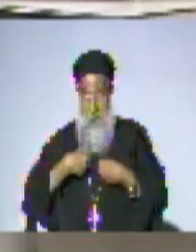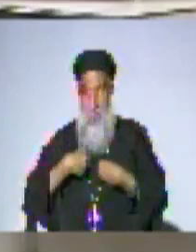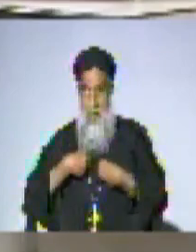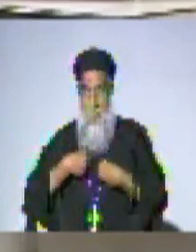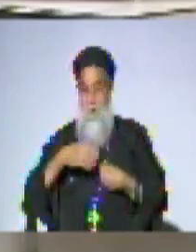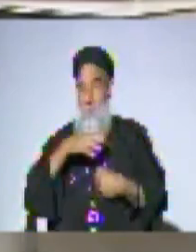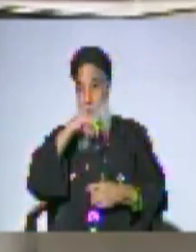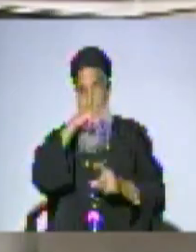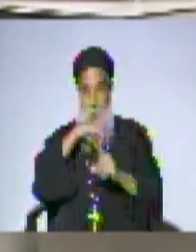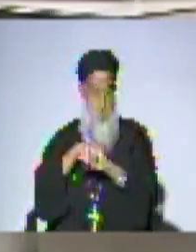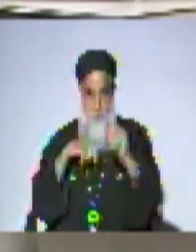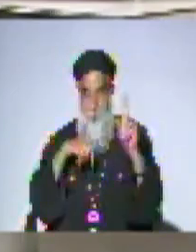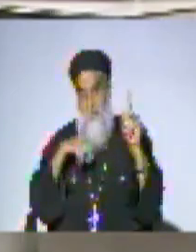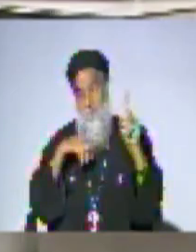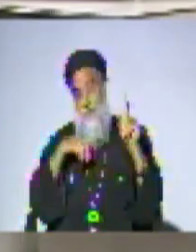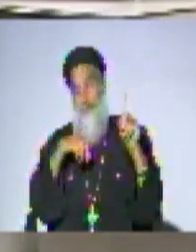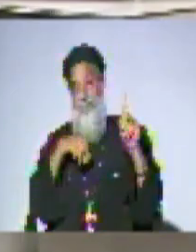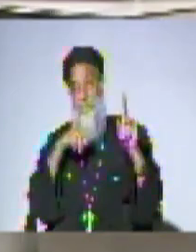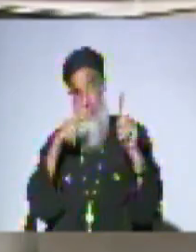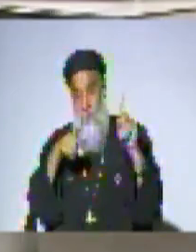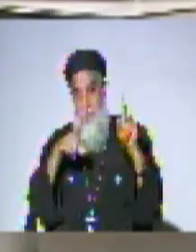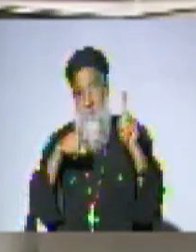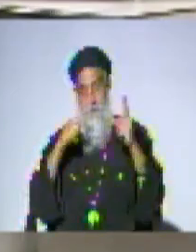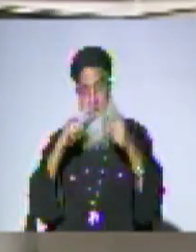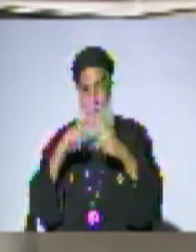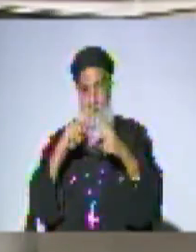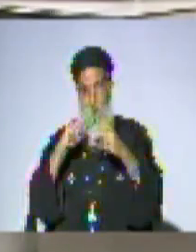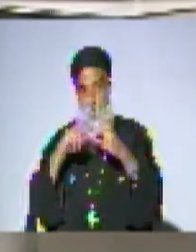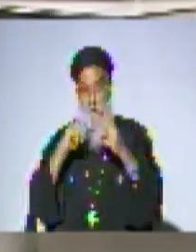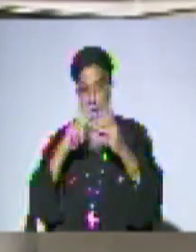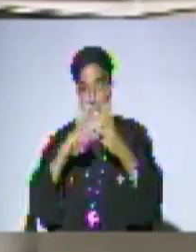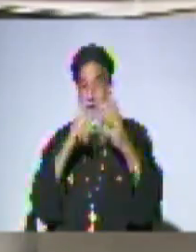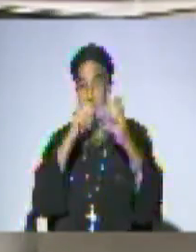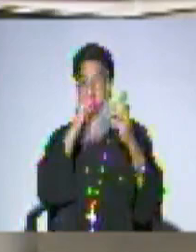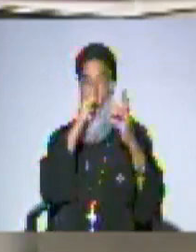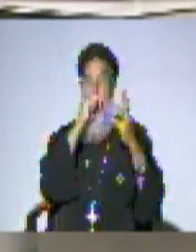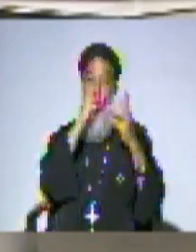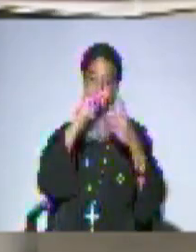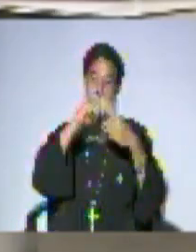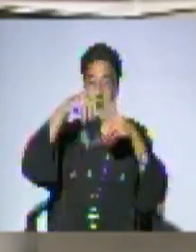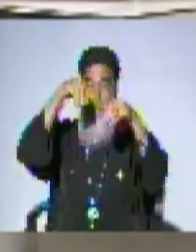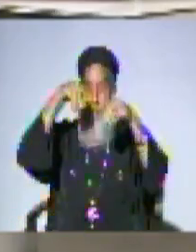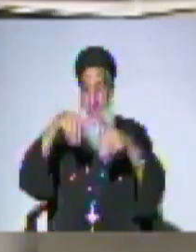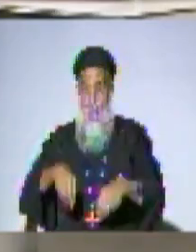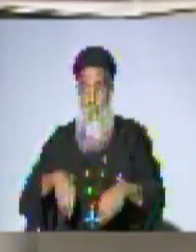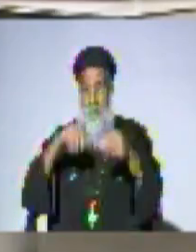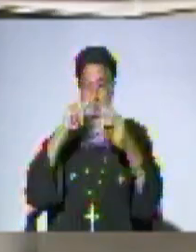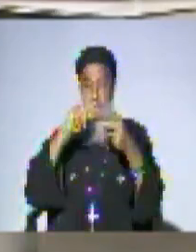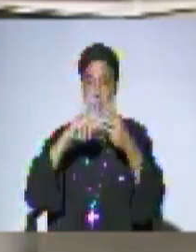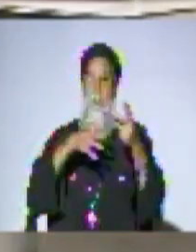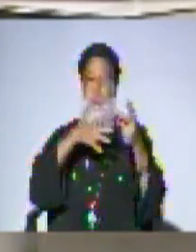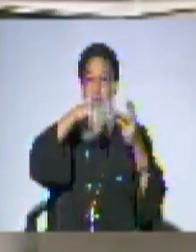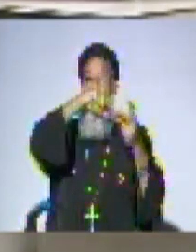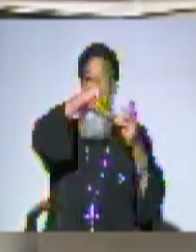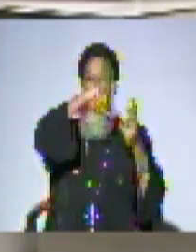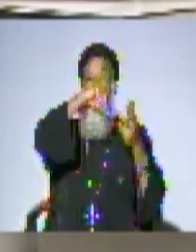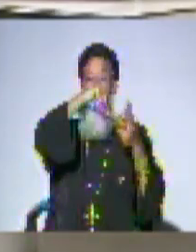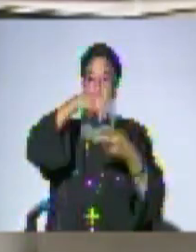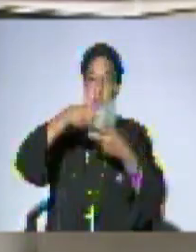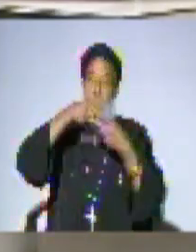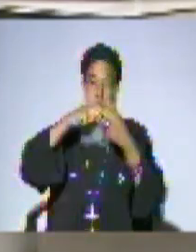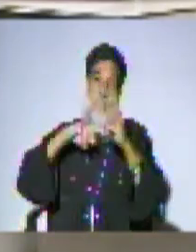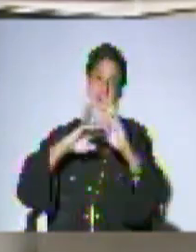يعني، لكن عندها ثلاث أسرار فقط، المعمودية والكهنوت